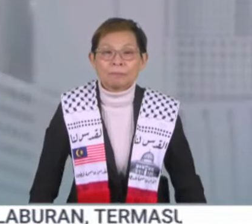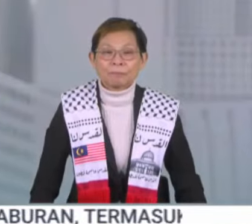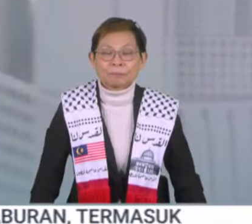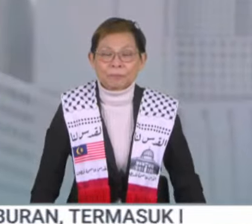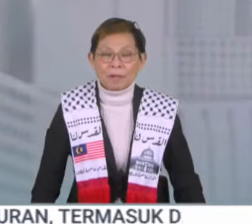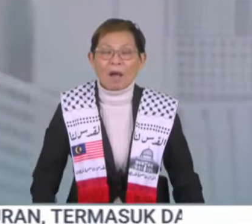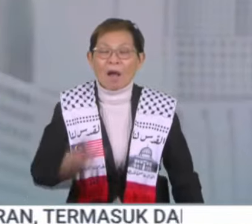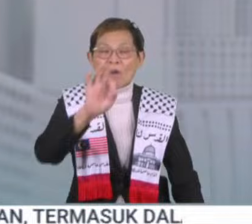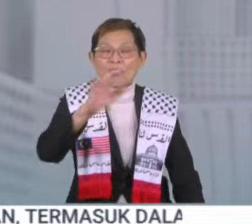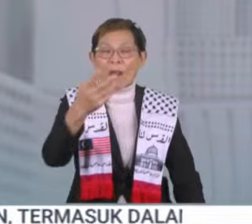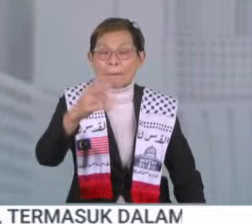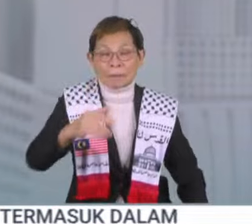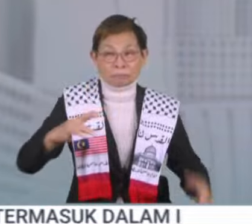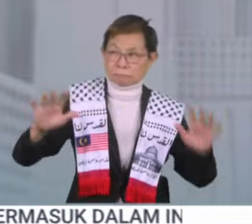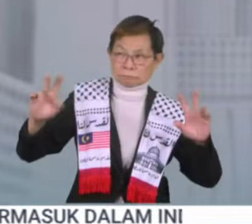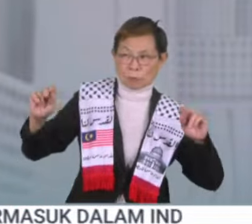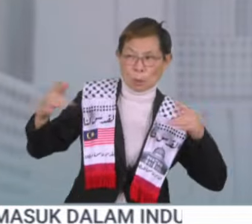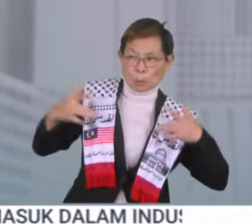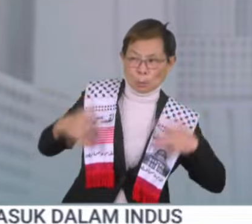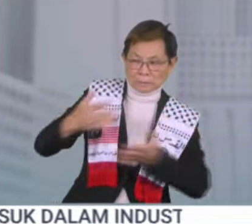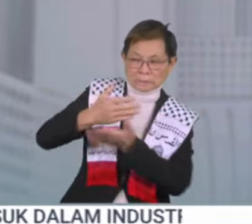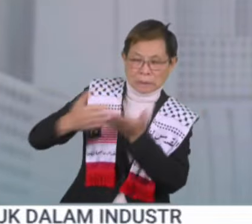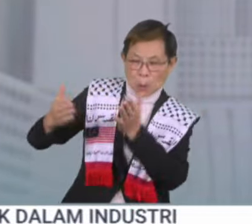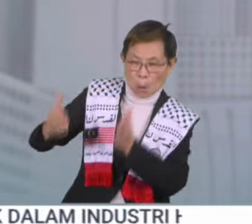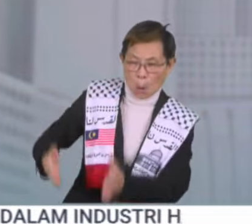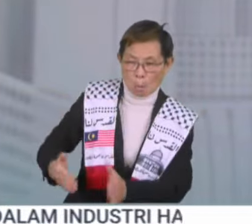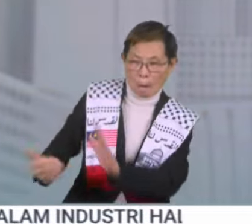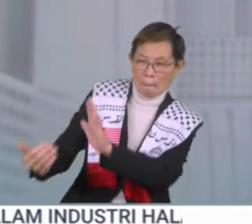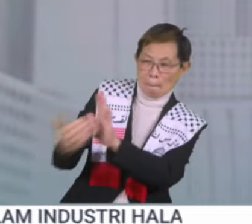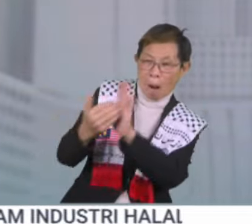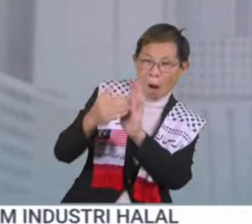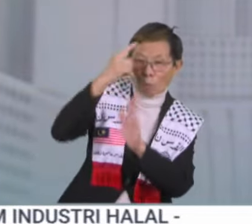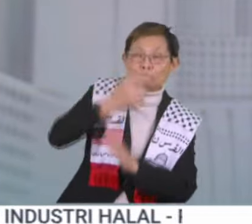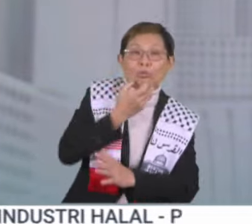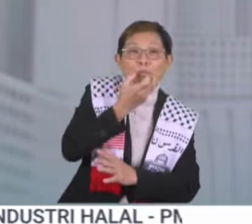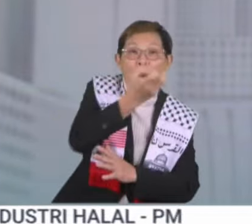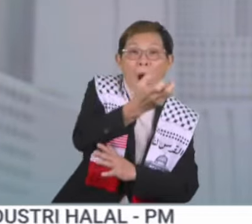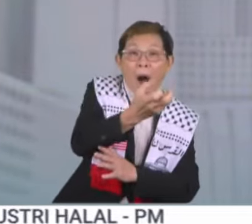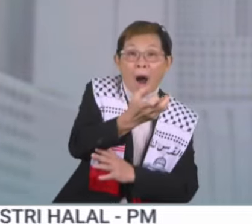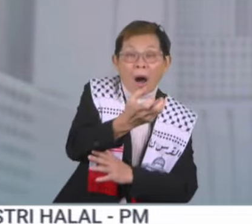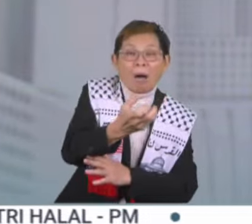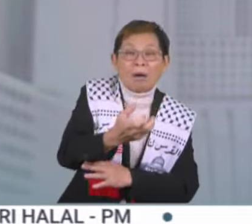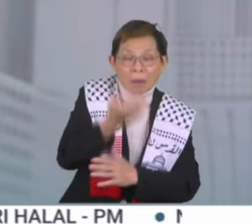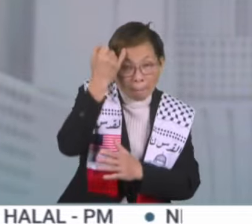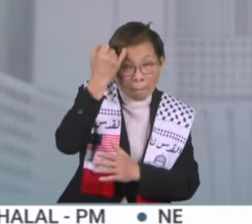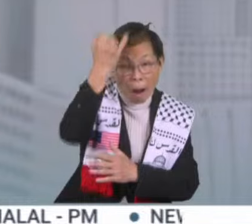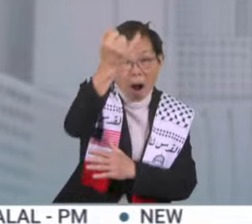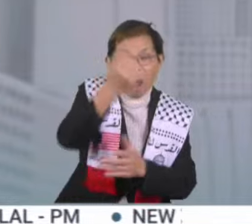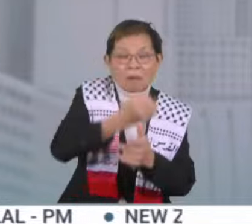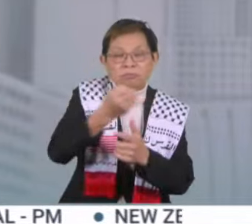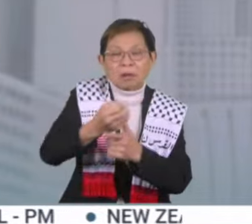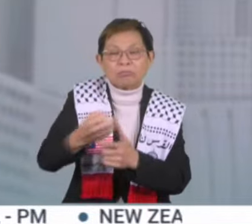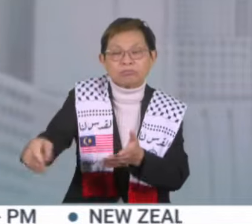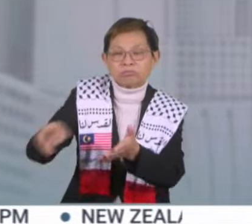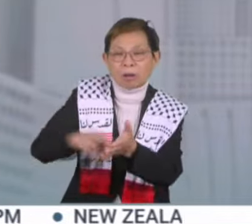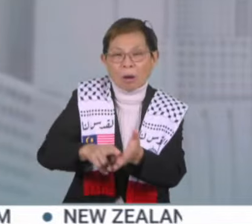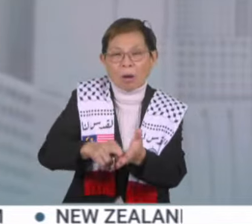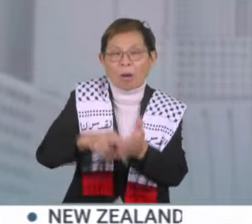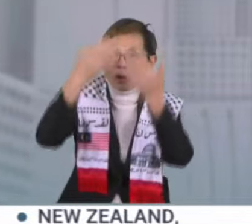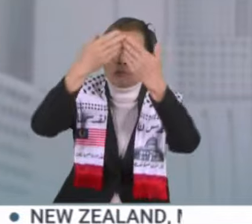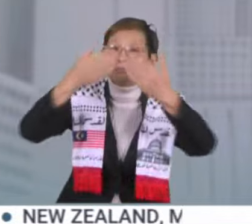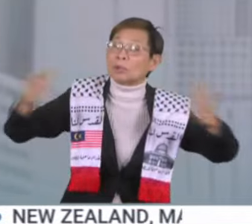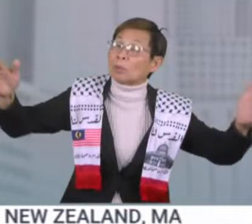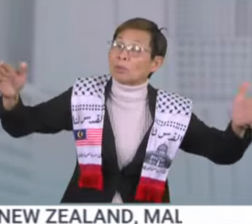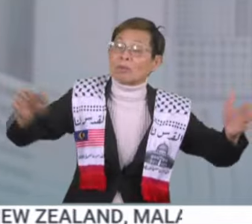Dalam pada itu, Fahmi Fadil menafikan dakwaan sesetengah pihak yang dihalang untuk bersuara, mengutarakan pandangan atau sebarang kenyataan secara